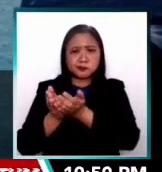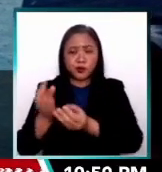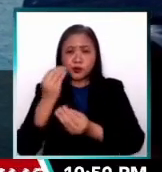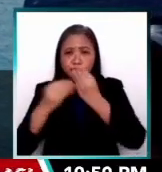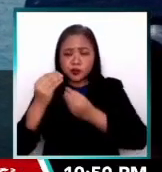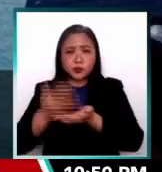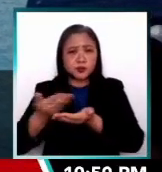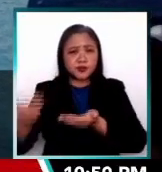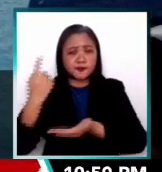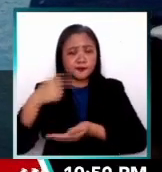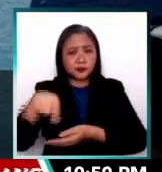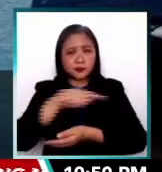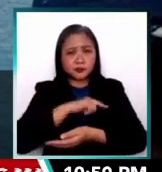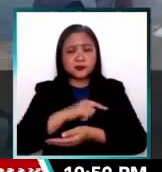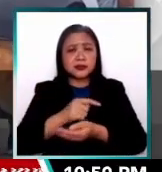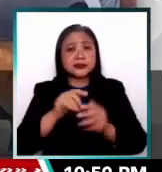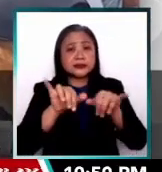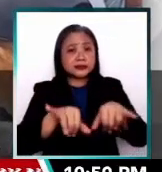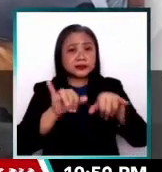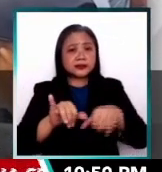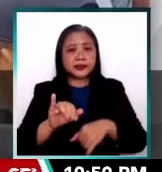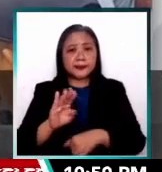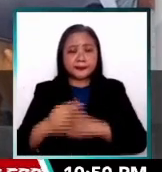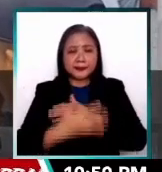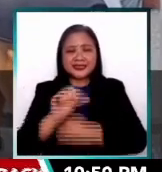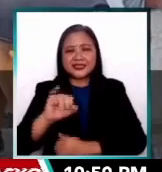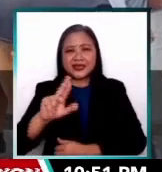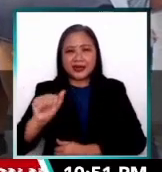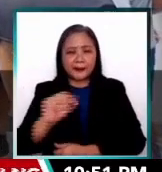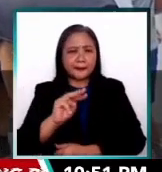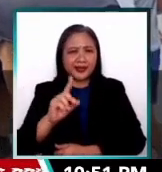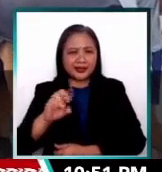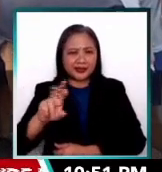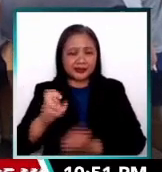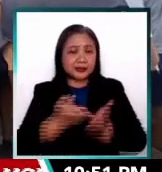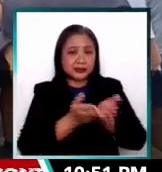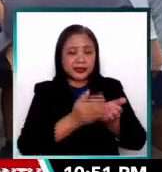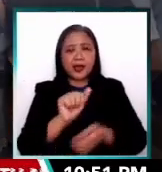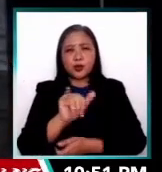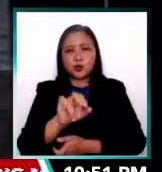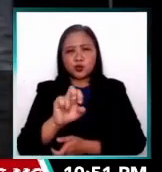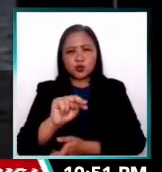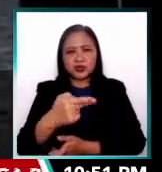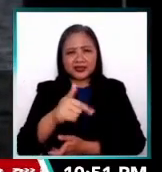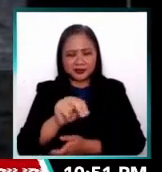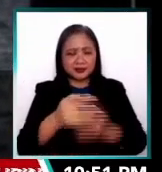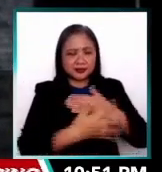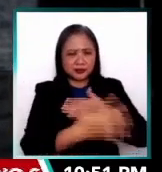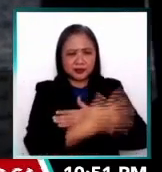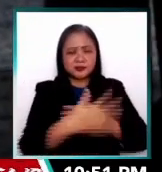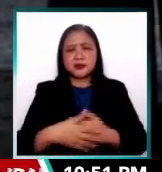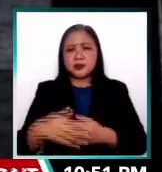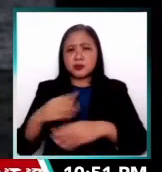para sa mga nakaistasyon sa BRP Sierra Madre na nakasadsad sa Ayungin Shoal. Gayon din ang mga kapalitan ng mga